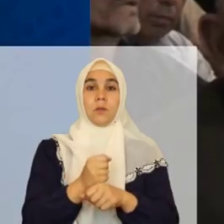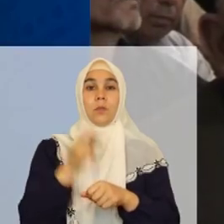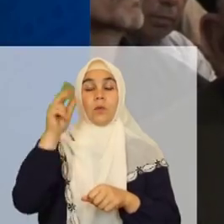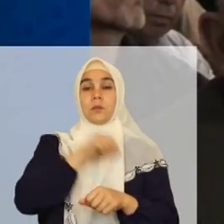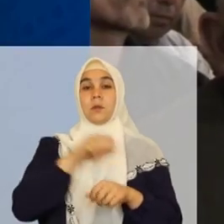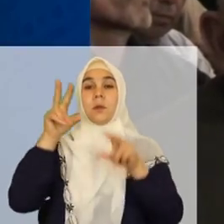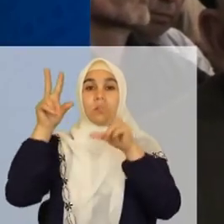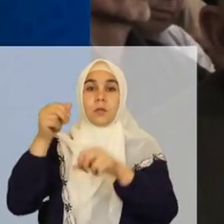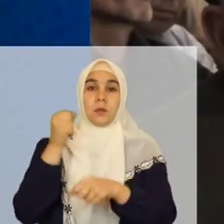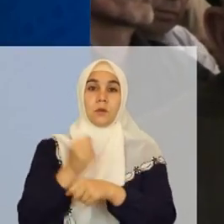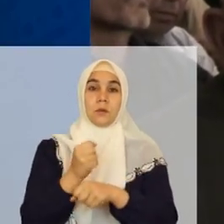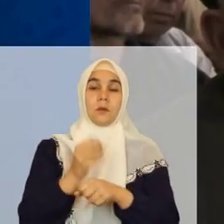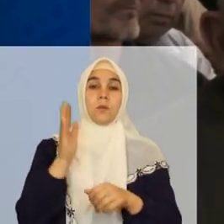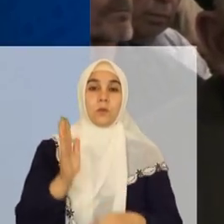beradi.